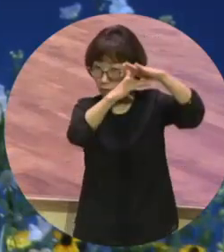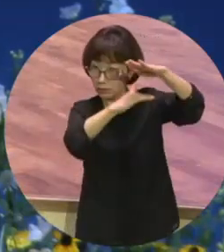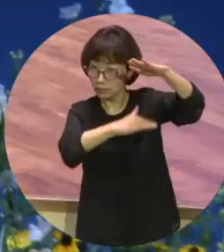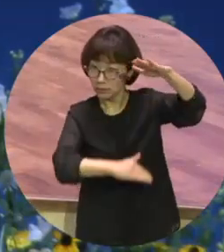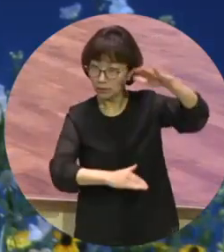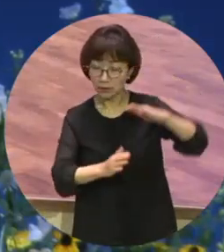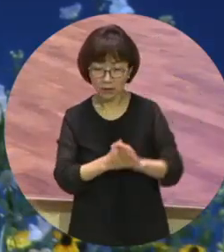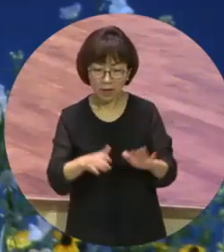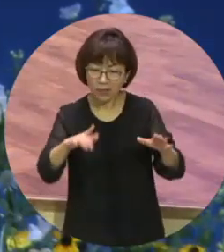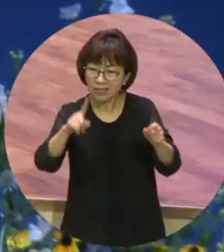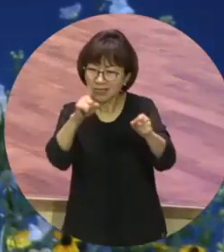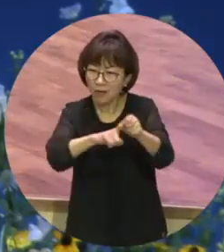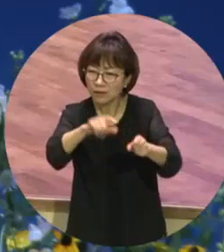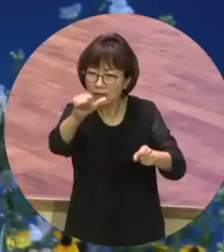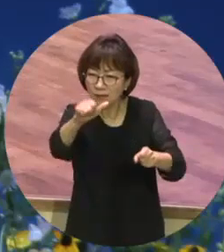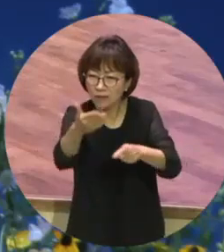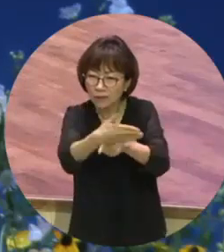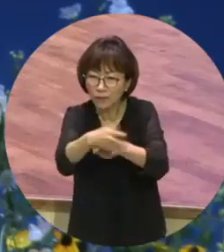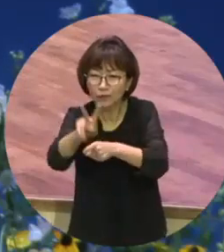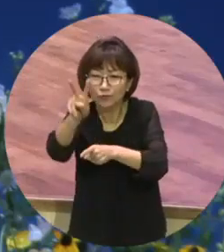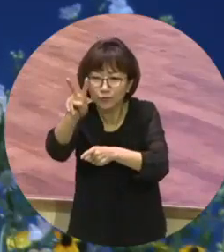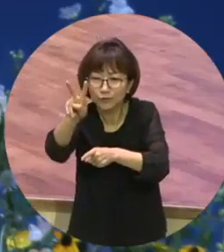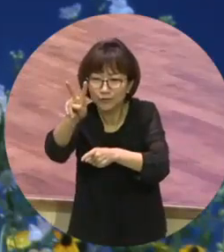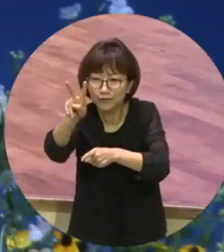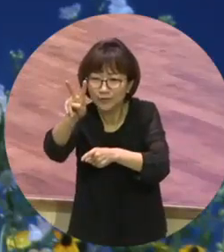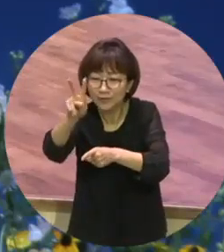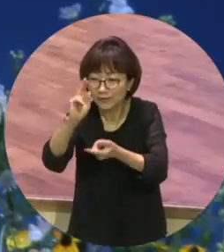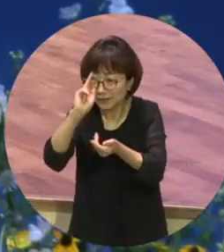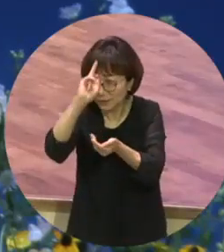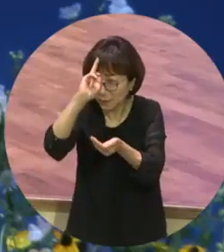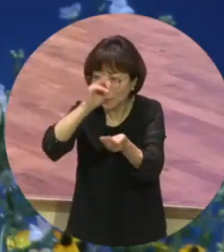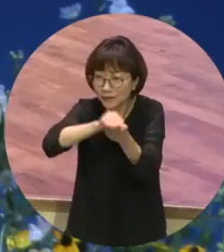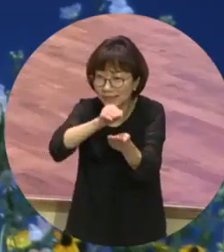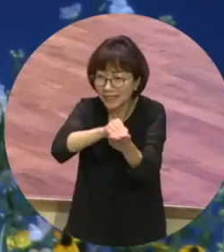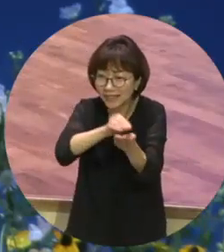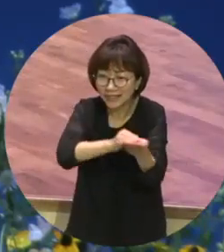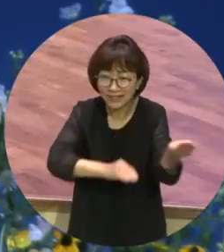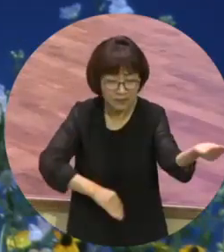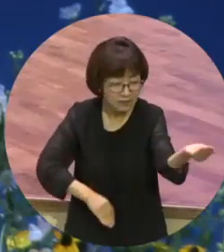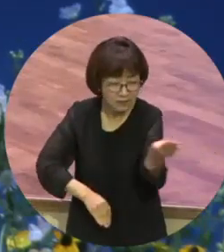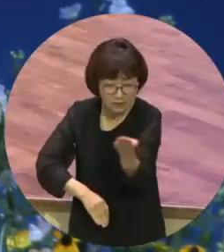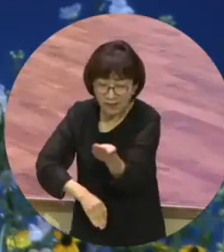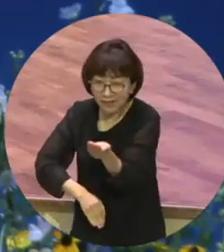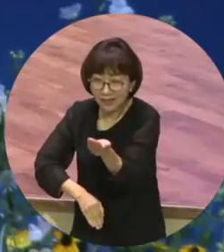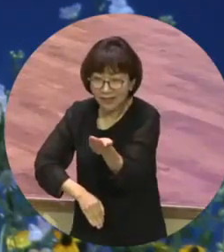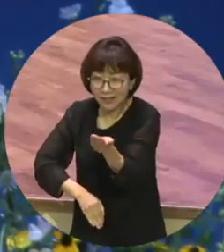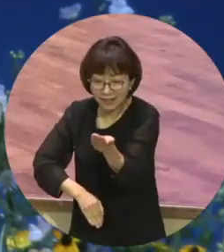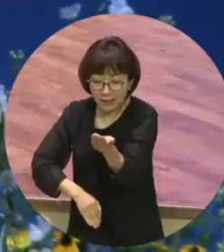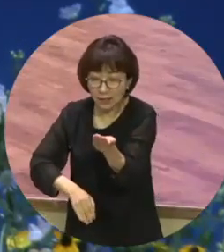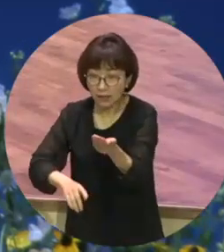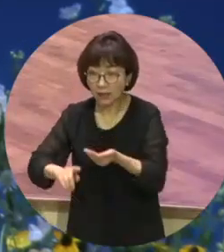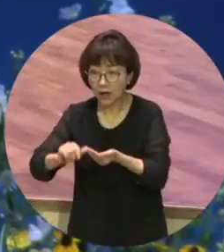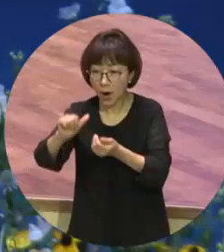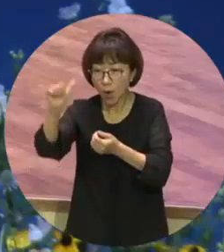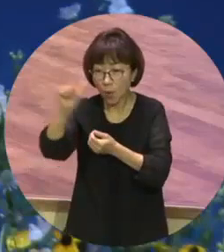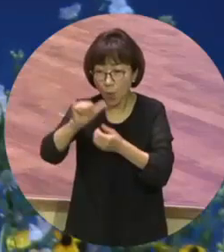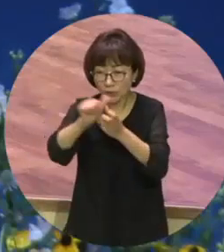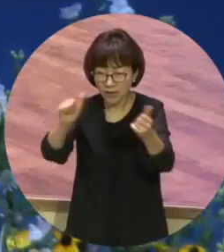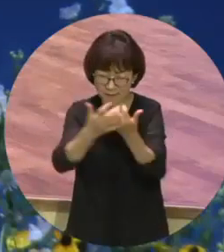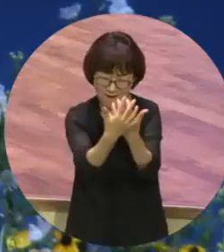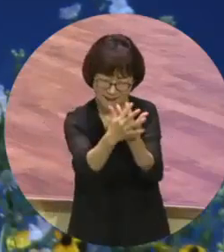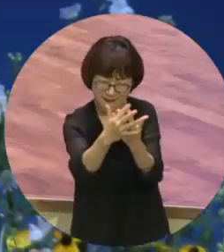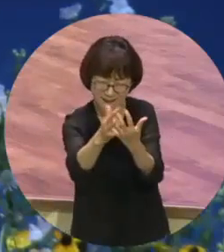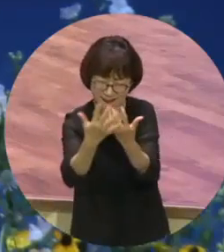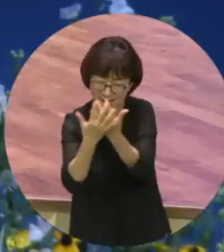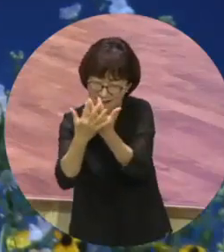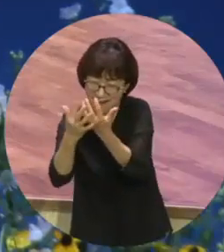내용이에요. 오병이어 기적으로 떡 다섯 개, 물고기 두 마리, 이걸 가지고 5천 명을 먹이신